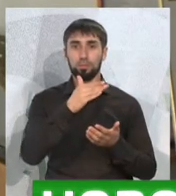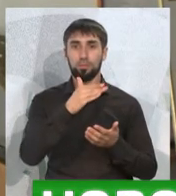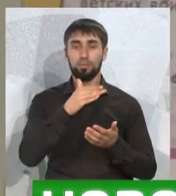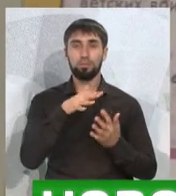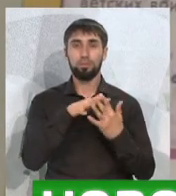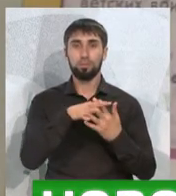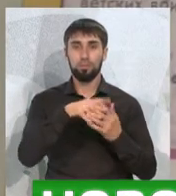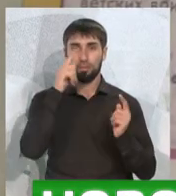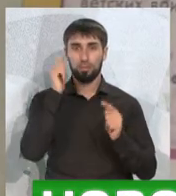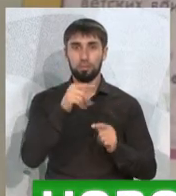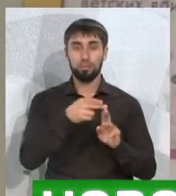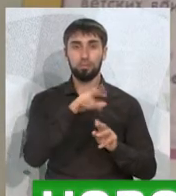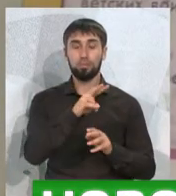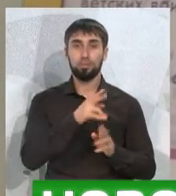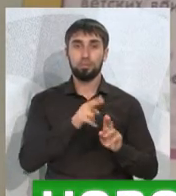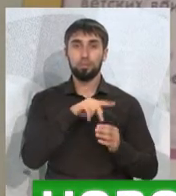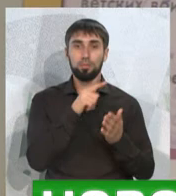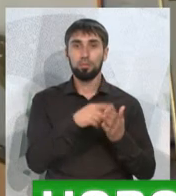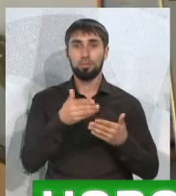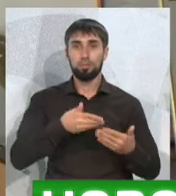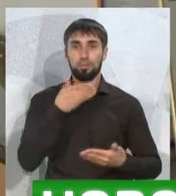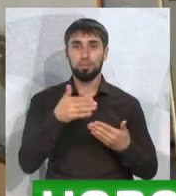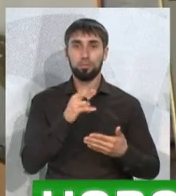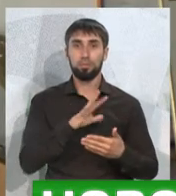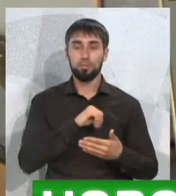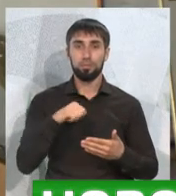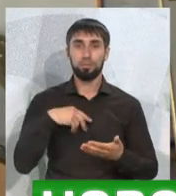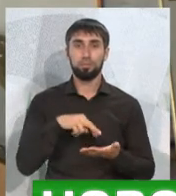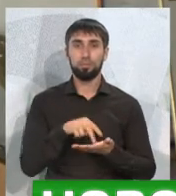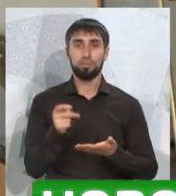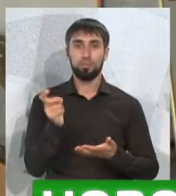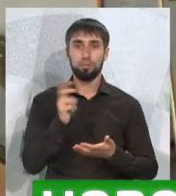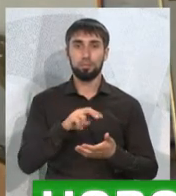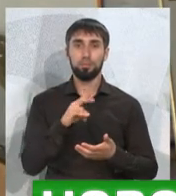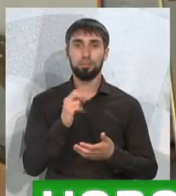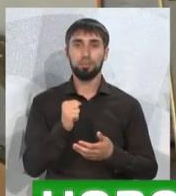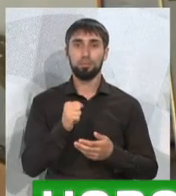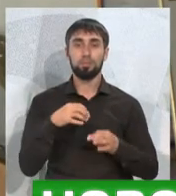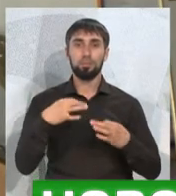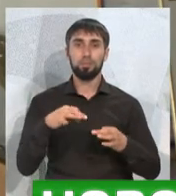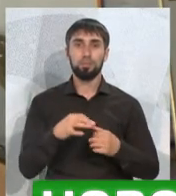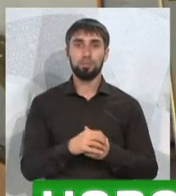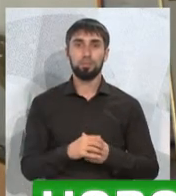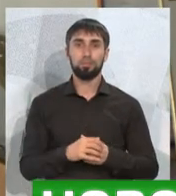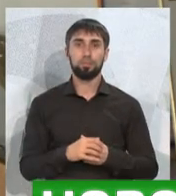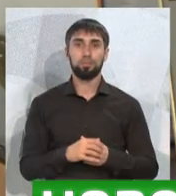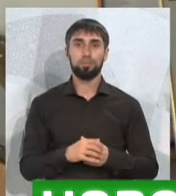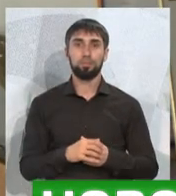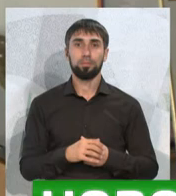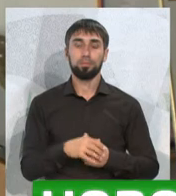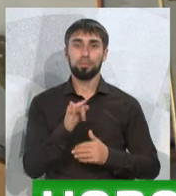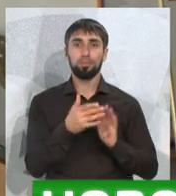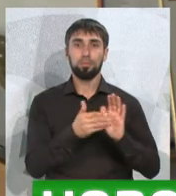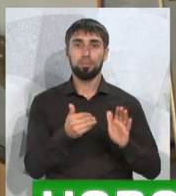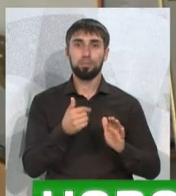этим вопросом перед вот уходом из жизни. Он сам приехал на машине и позвал меня,